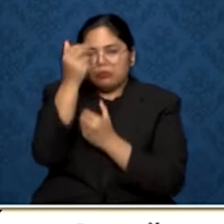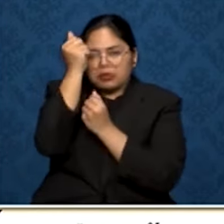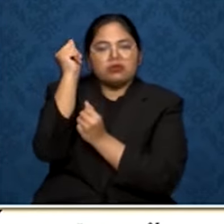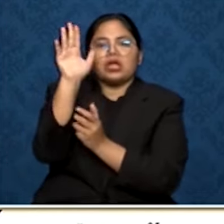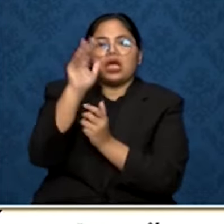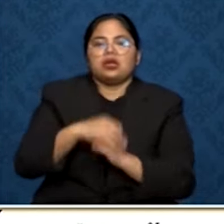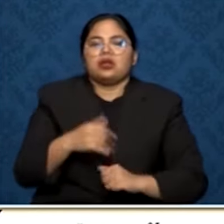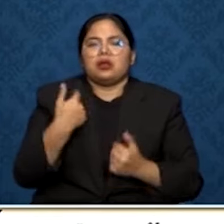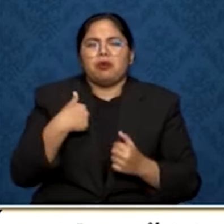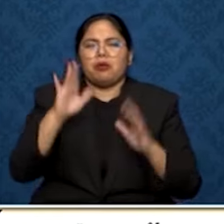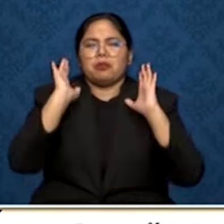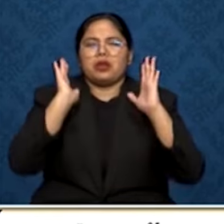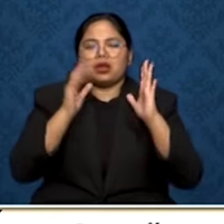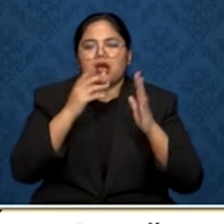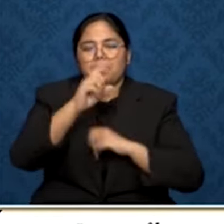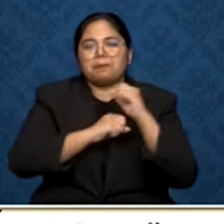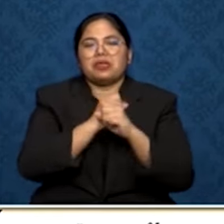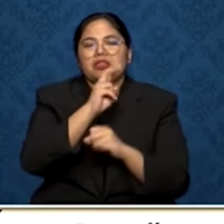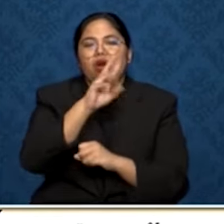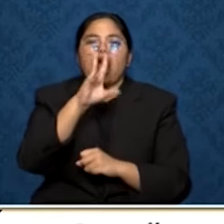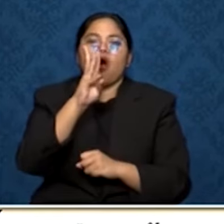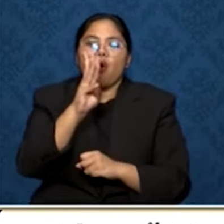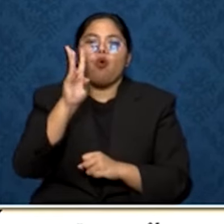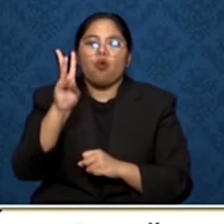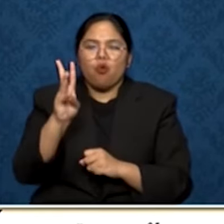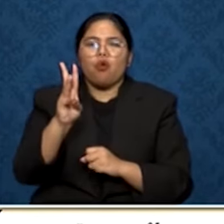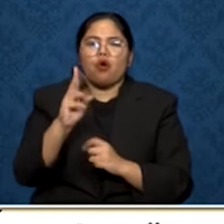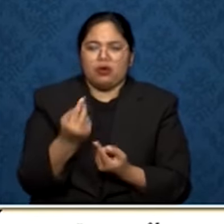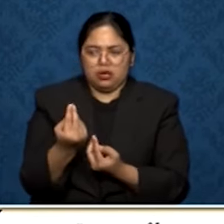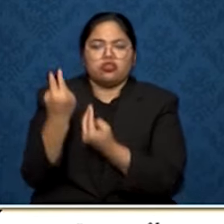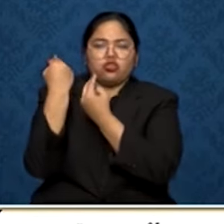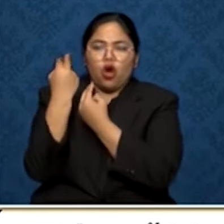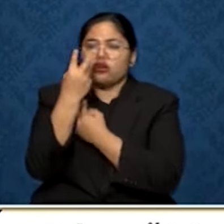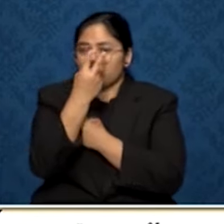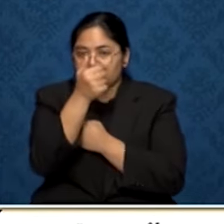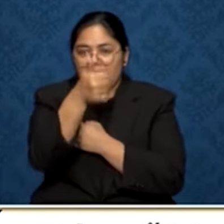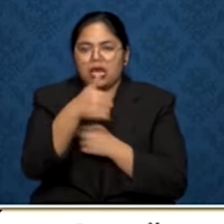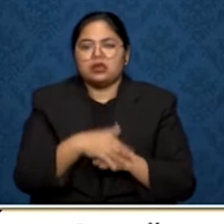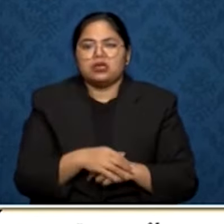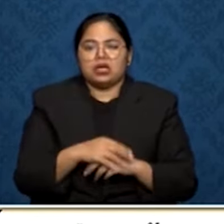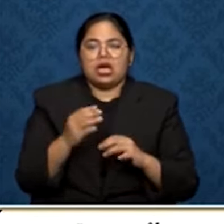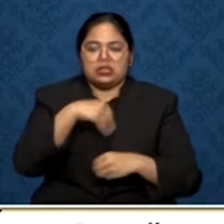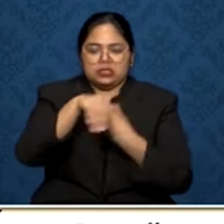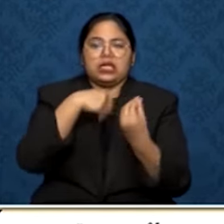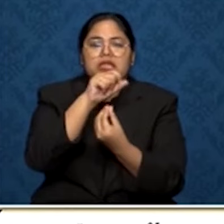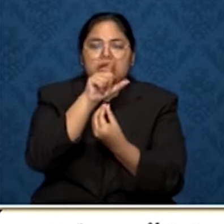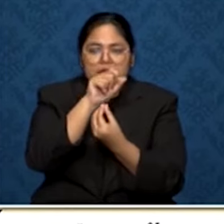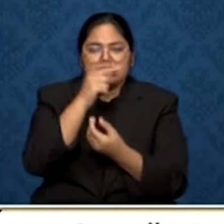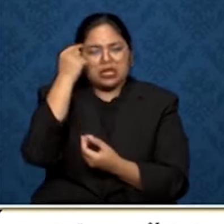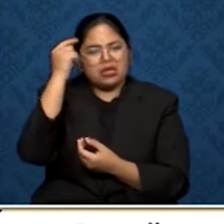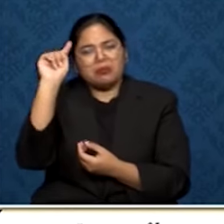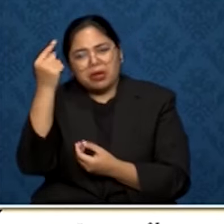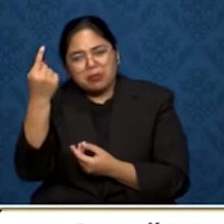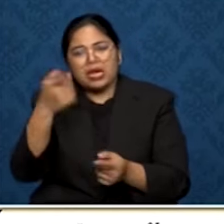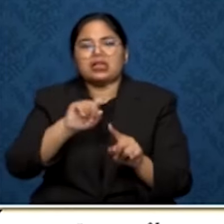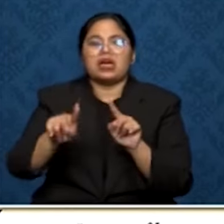ลอดแลผมเคยอภิปลายในงบประมาณปี 66 แล้วไปย้อนดูได้ว่าเศรษกิสร้างสารเนี่ยมันจะสร้